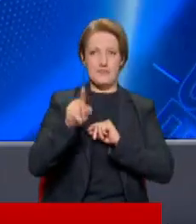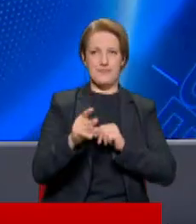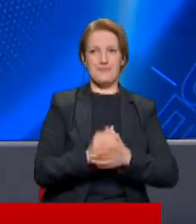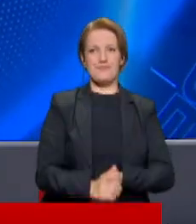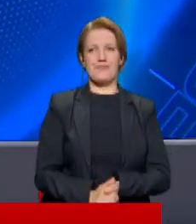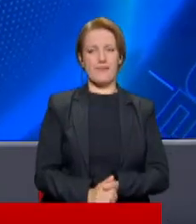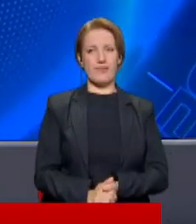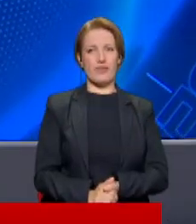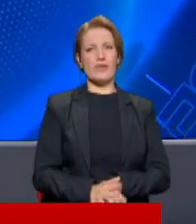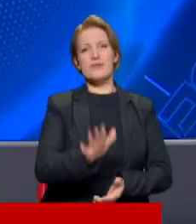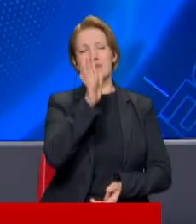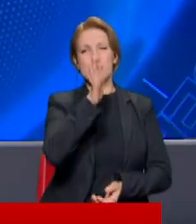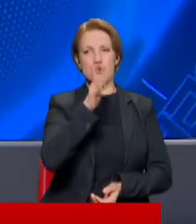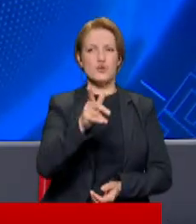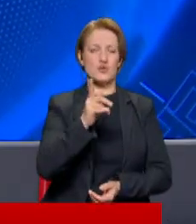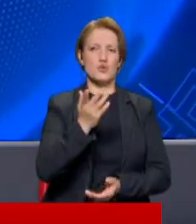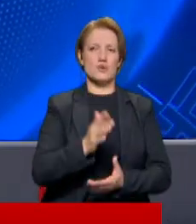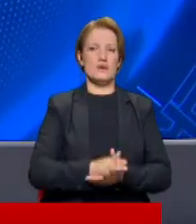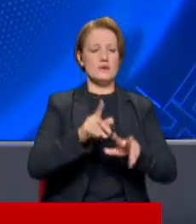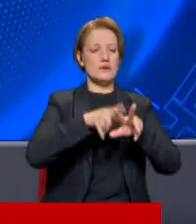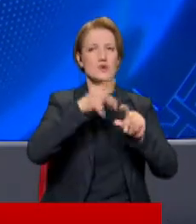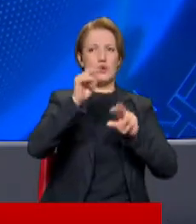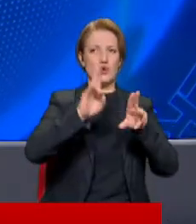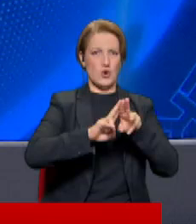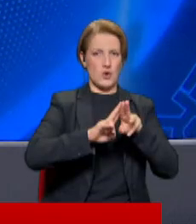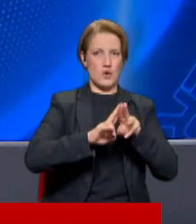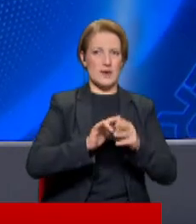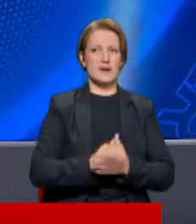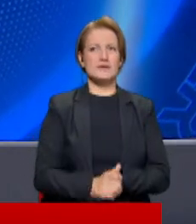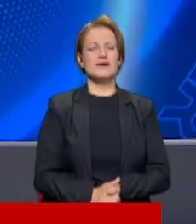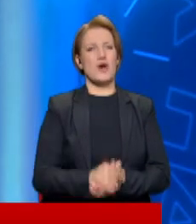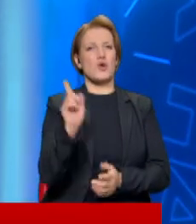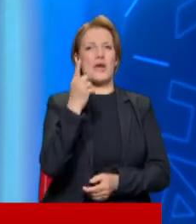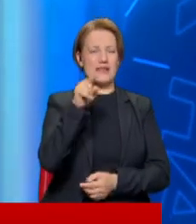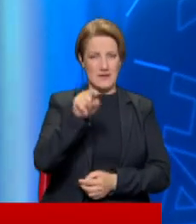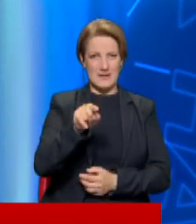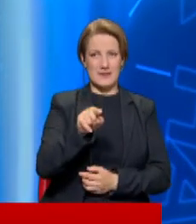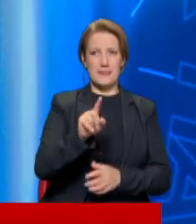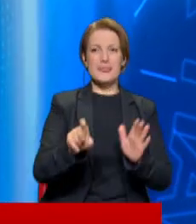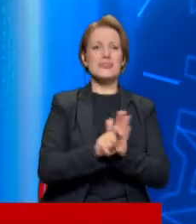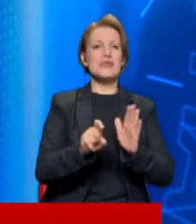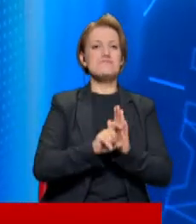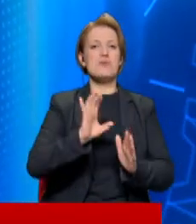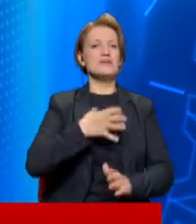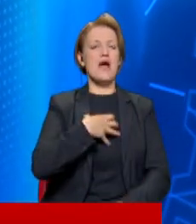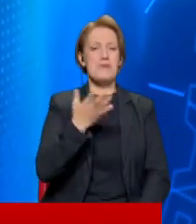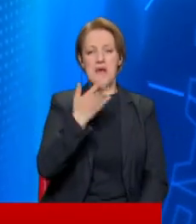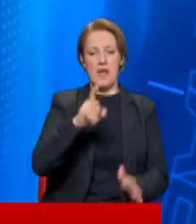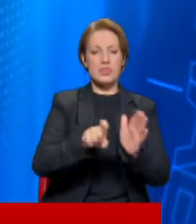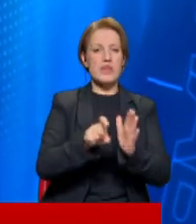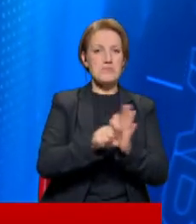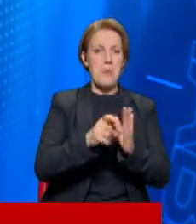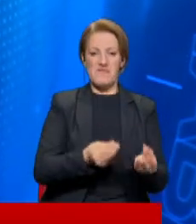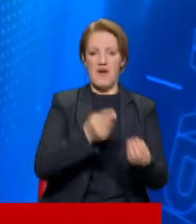yani biliyorsunuz Yükseköğretim yok pardon YÖK yönetiyor Yok değildi YÖK gerekiyor bakın diploma sahibi yapmak meslek